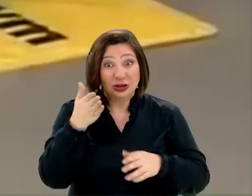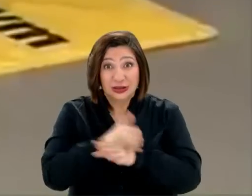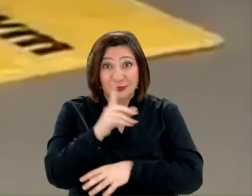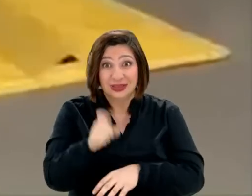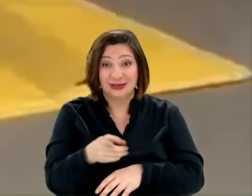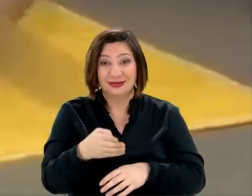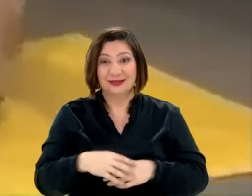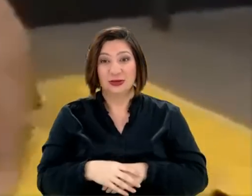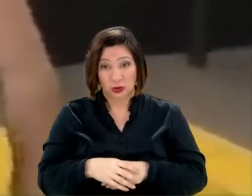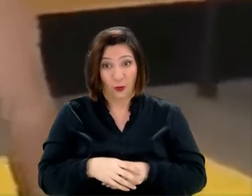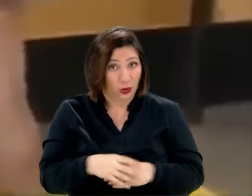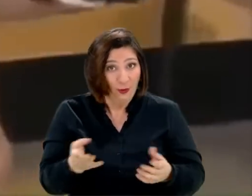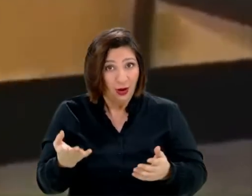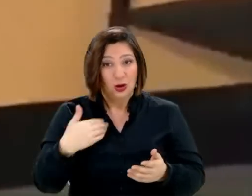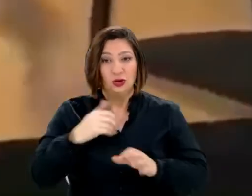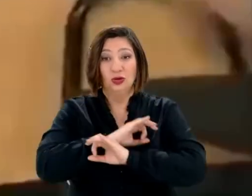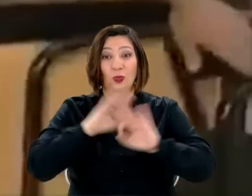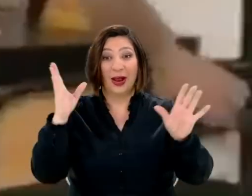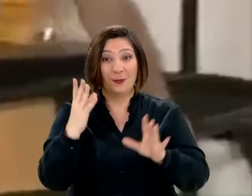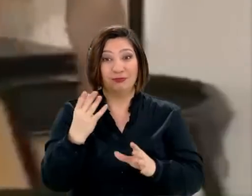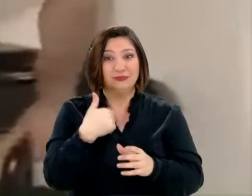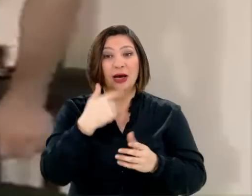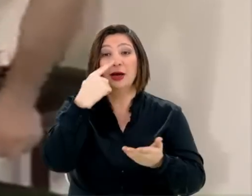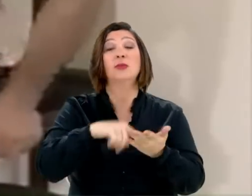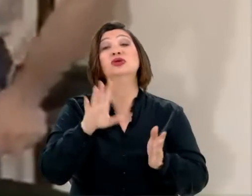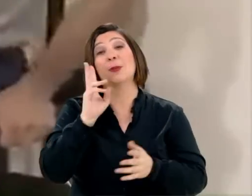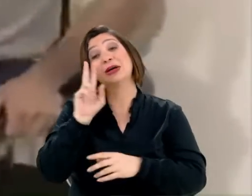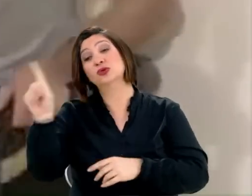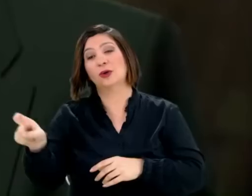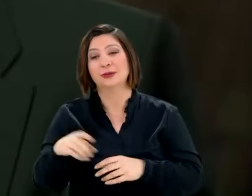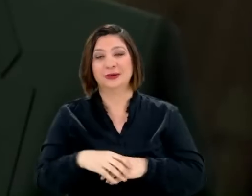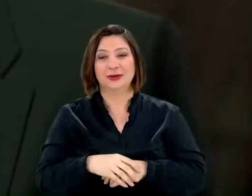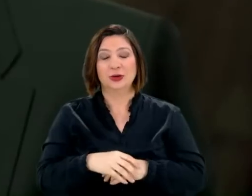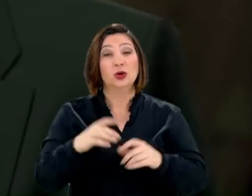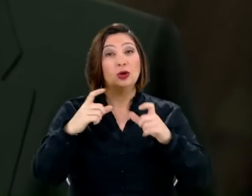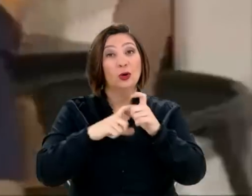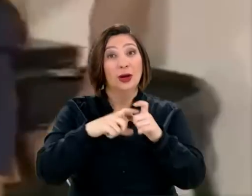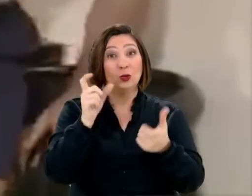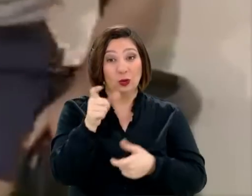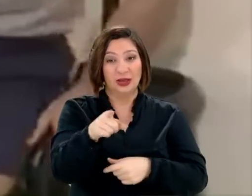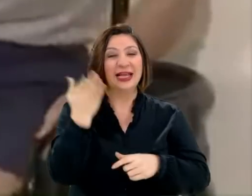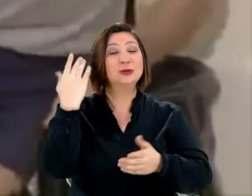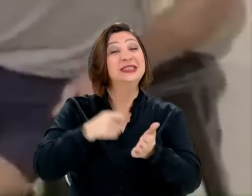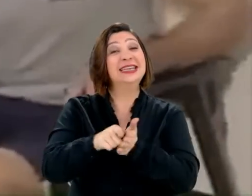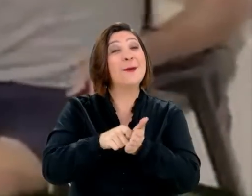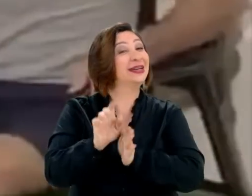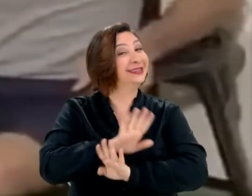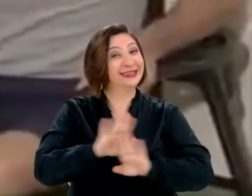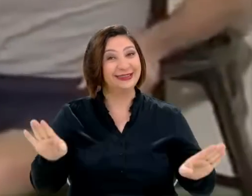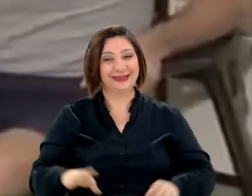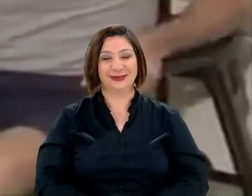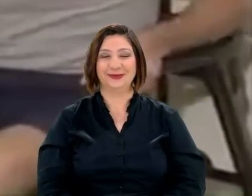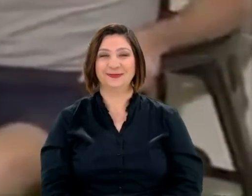misin? Tabii canım, süperdi. Bunu inanmıyorsan Sabret'e sor. Gürkan Uygun, geçmişini silemezsin.